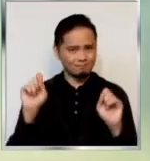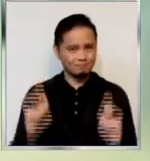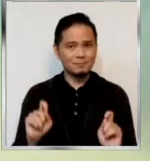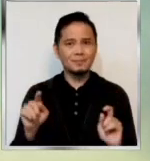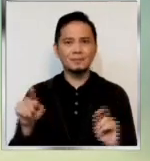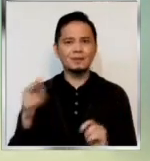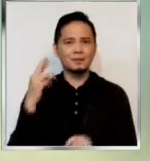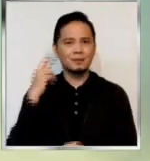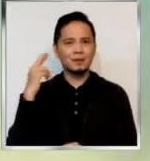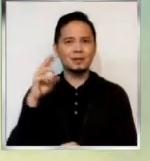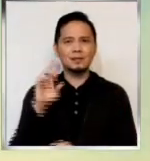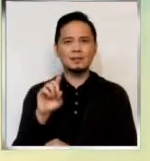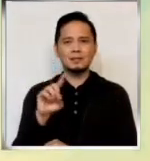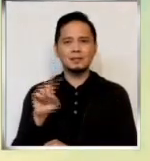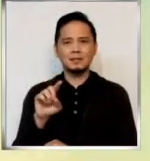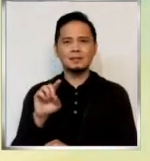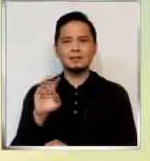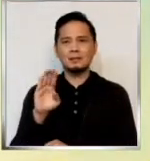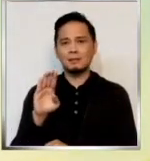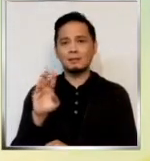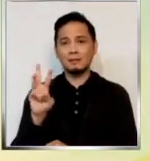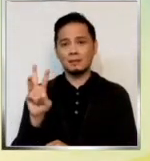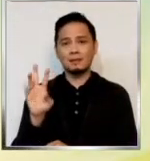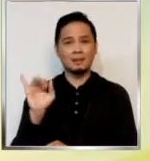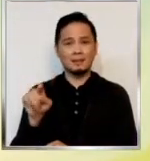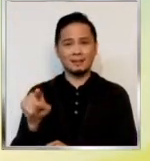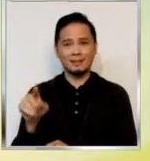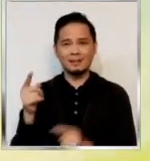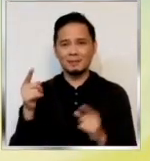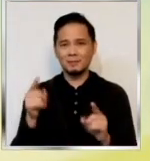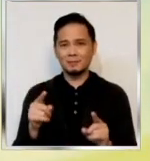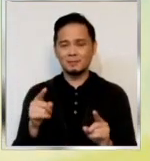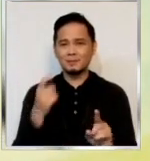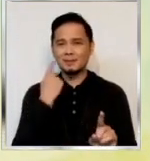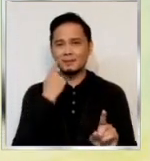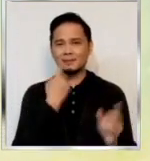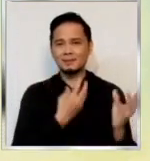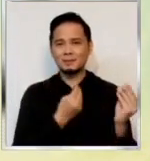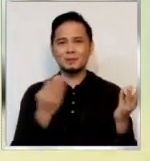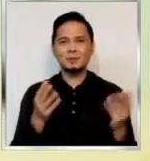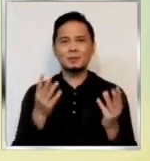na TV pa. Yan ang latest mula sa GMA Weather. Ako po si Nathaniel